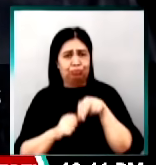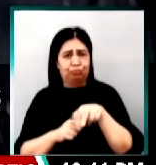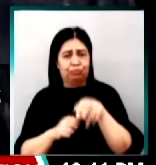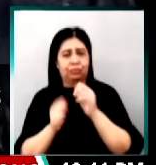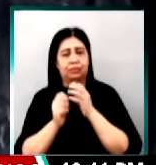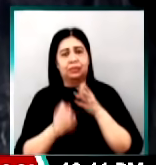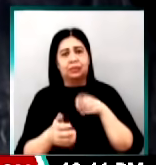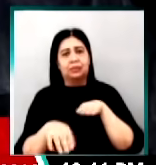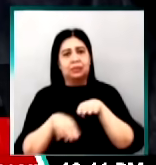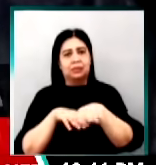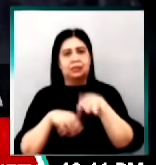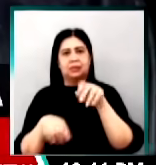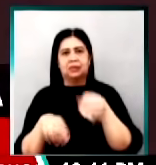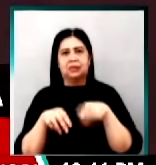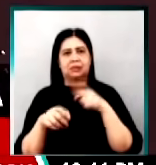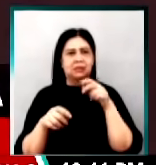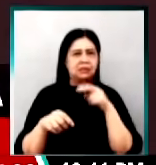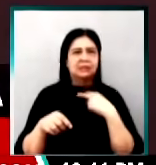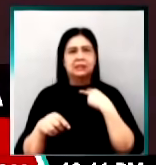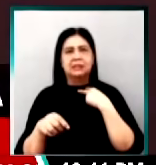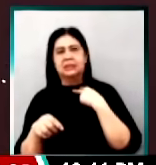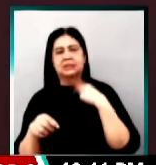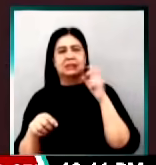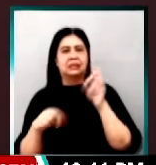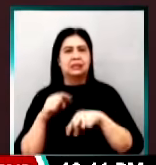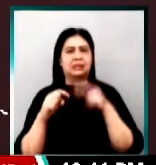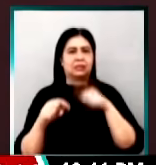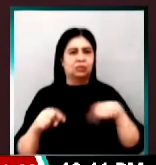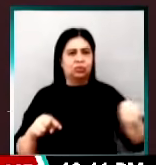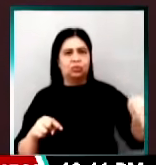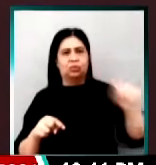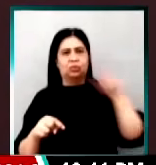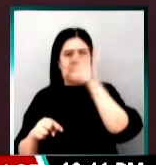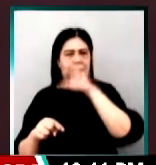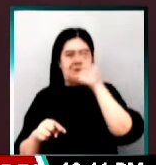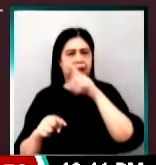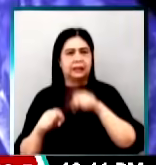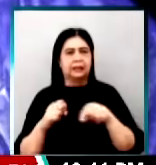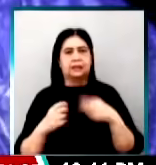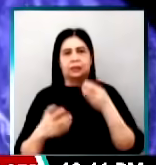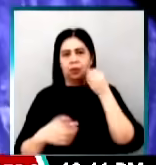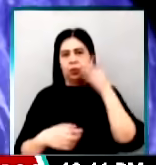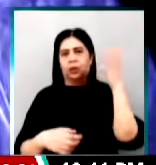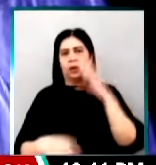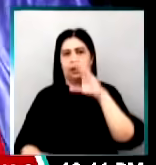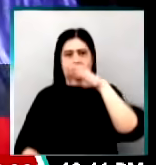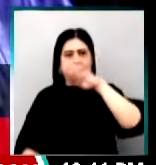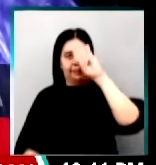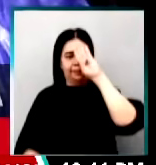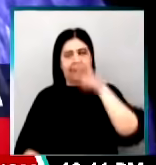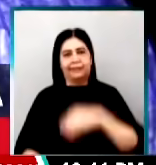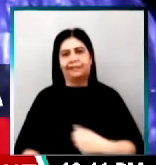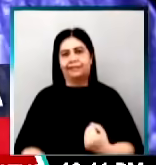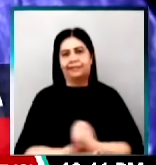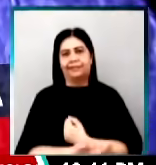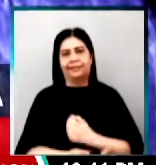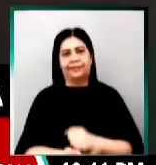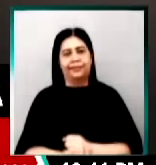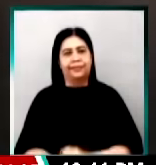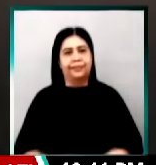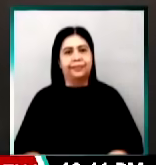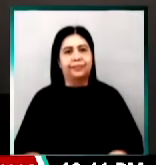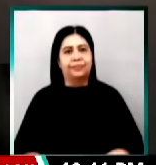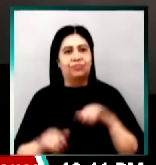po makadaan, nasisiraan po lahat ng sumusubok. Pauwi na sana sa Cavite, doon ikot. O di kayo doon dito, kaso malalim